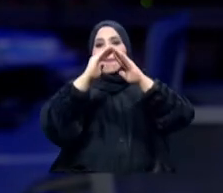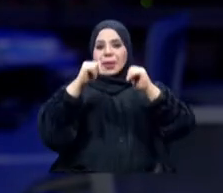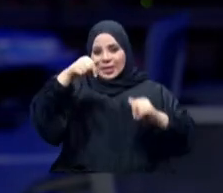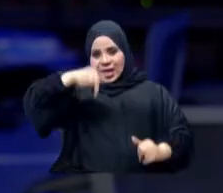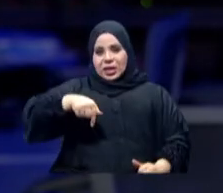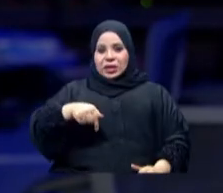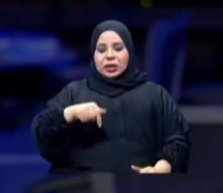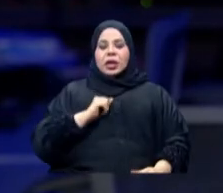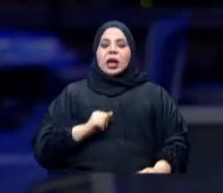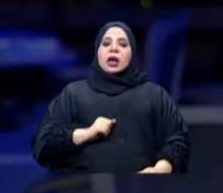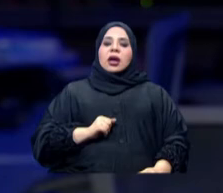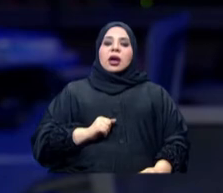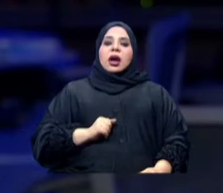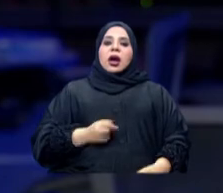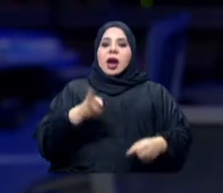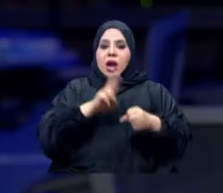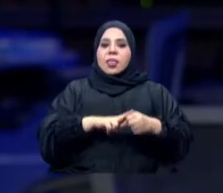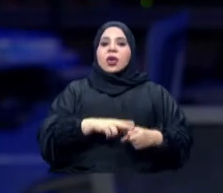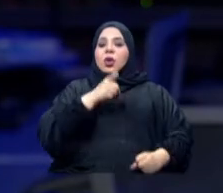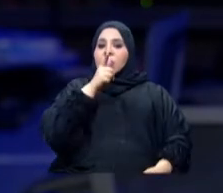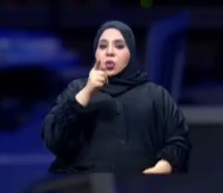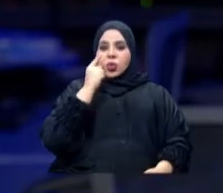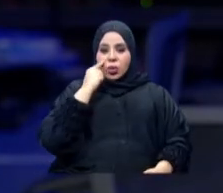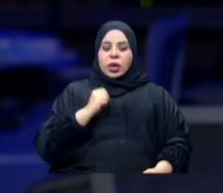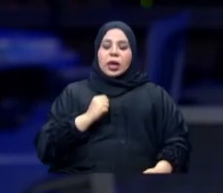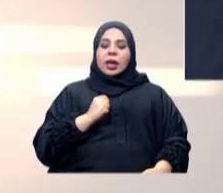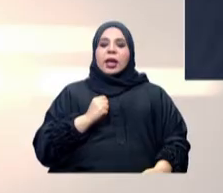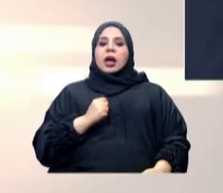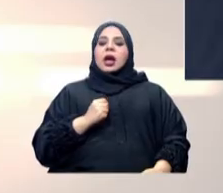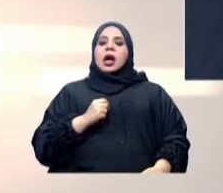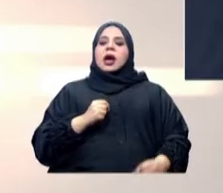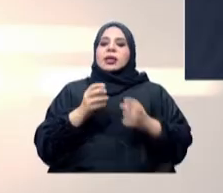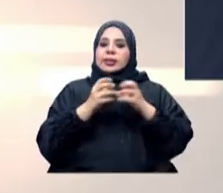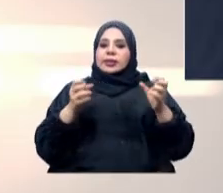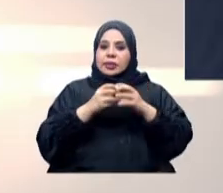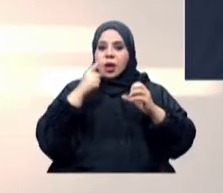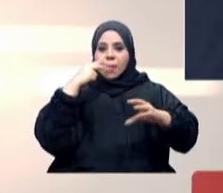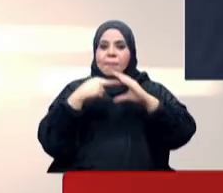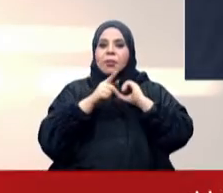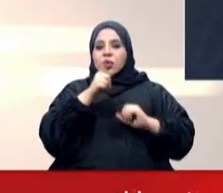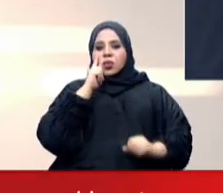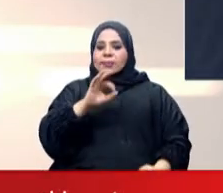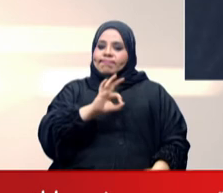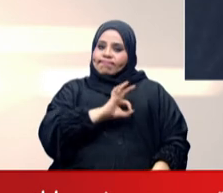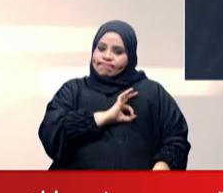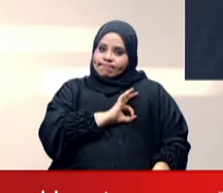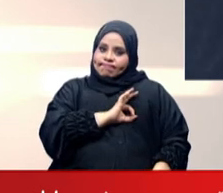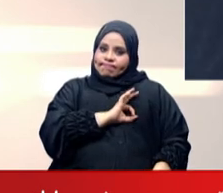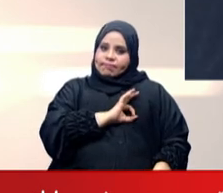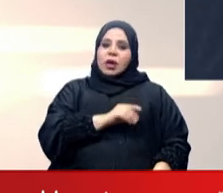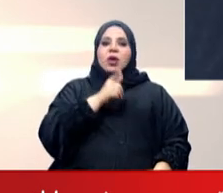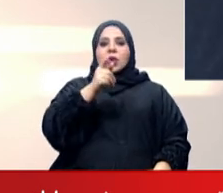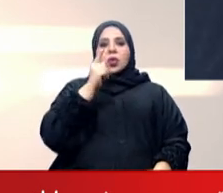فخامة الرئيس عبد الفتاح السيسي رئيس جمهورية مصر العربية الشقيقة. أعرب سموه فيها عن خالص تعزيه